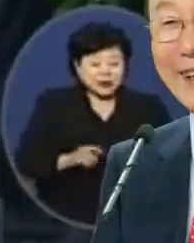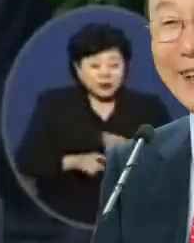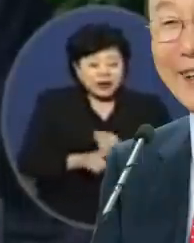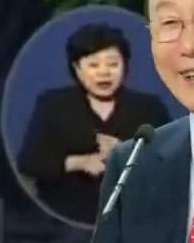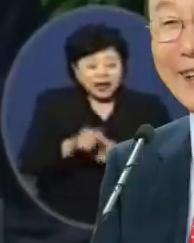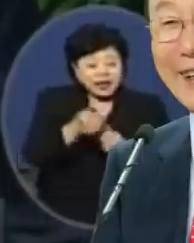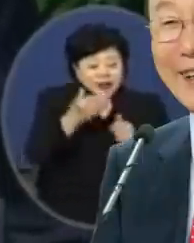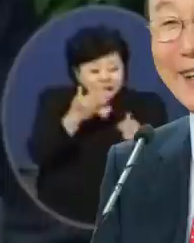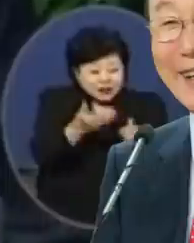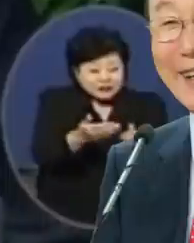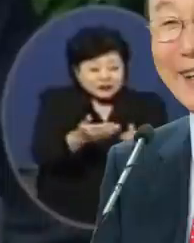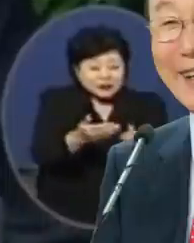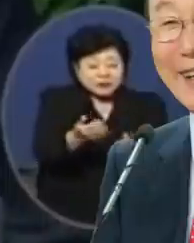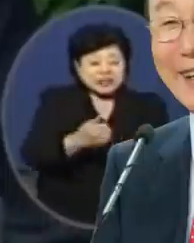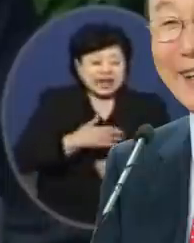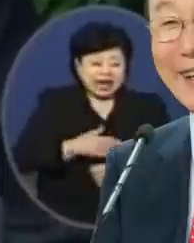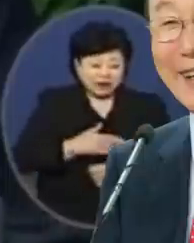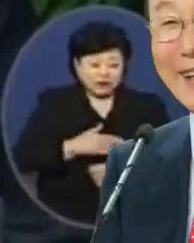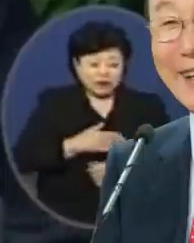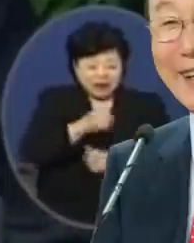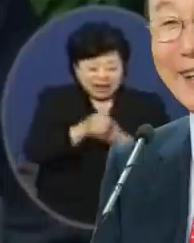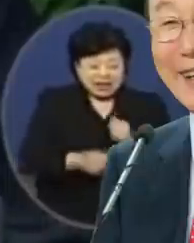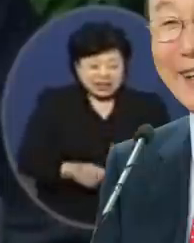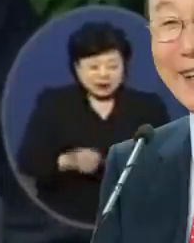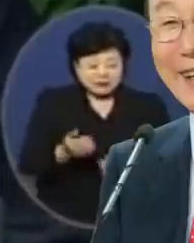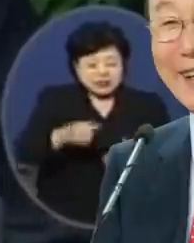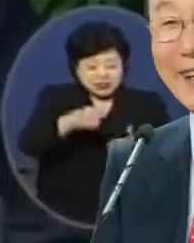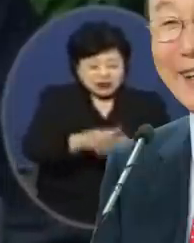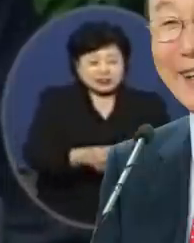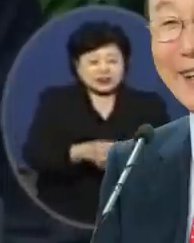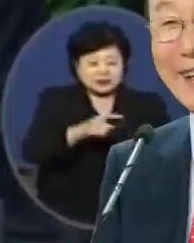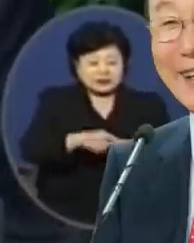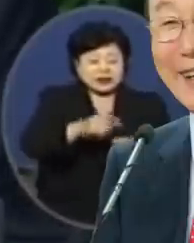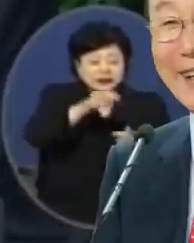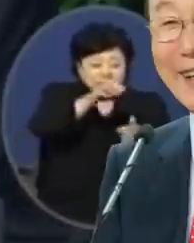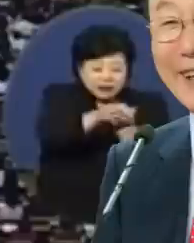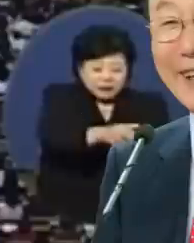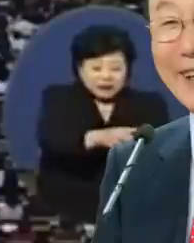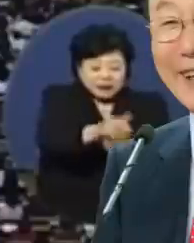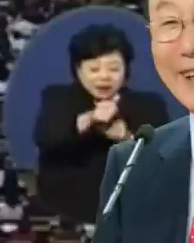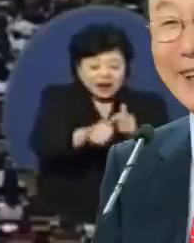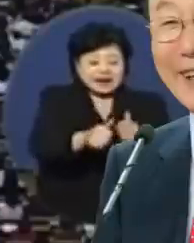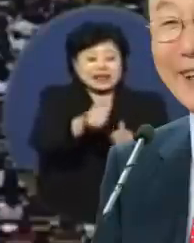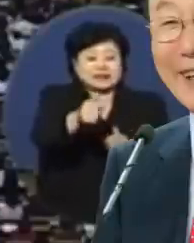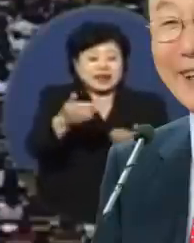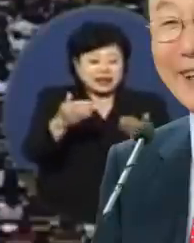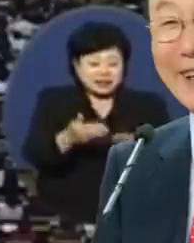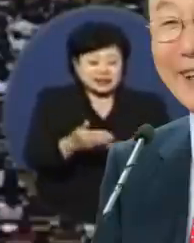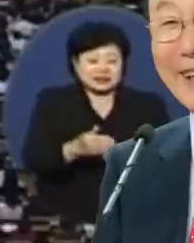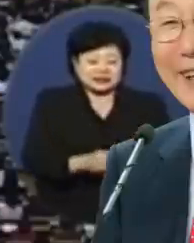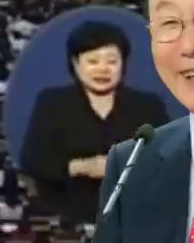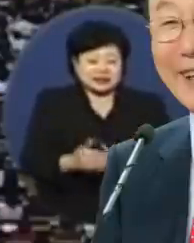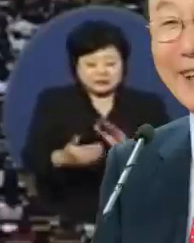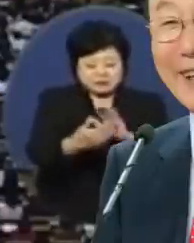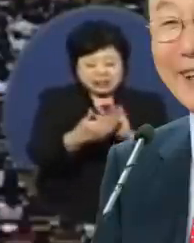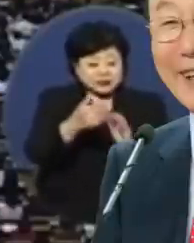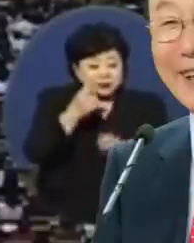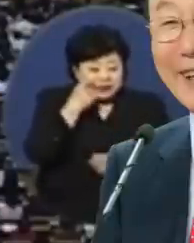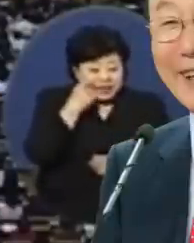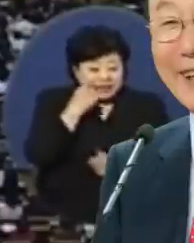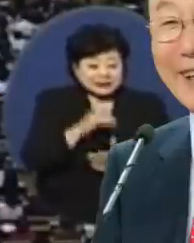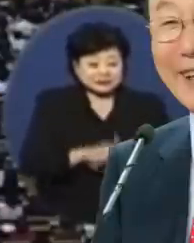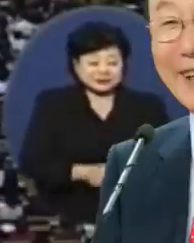왜냐하면 하나님이 미리 알고 하나님이 미리 정해서 갖다 놓았으니 하나님의 일을 어떻게 막을 수 있겠습니까?